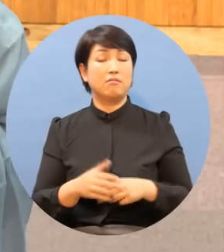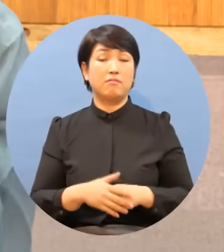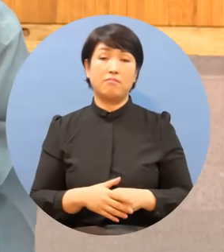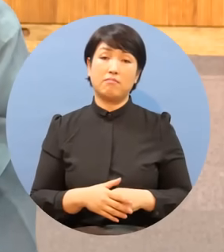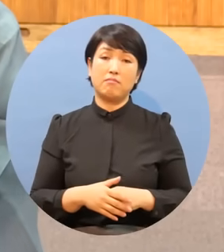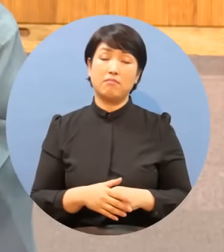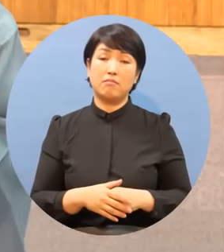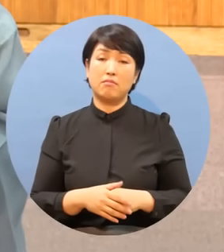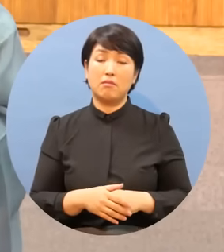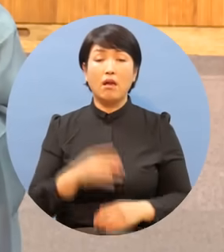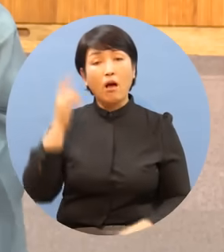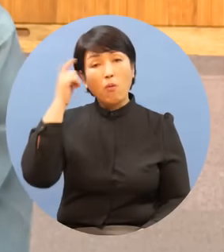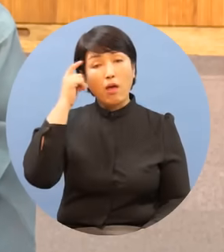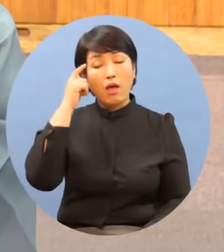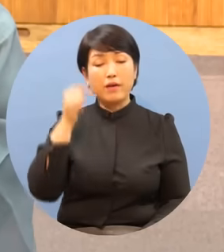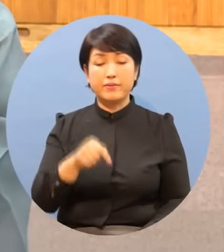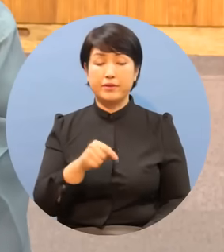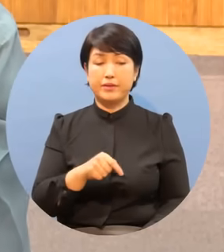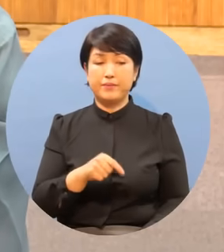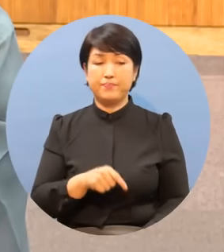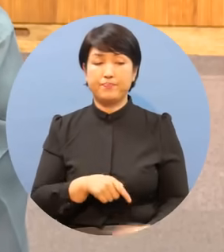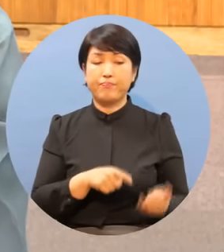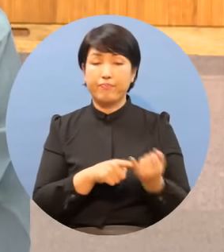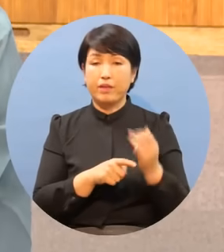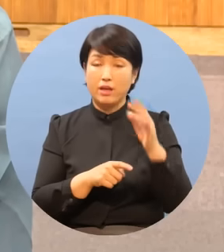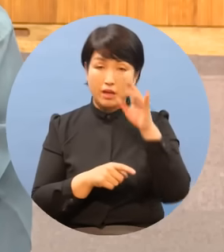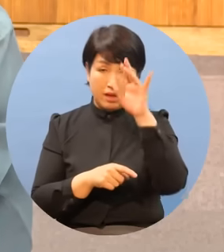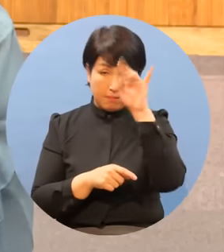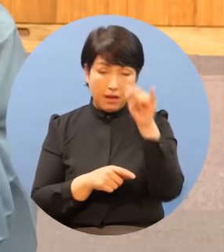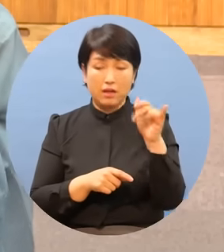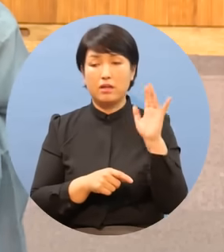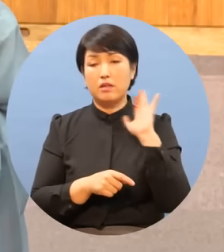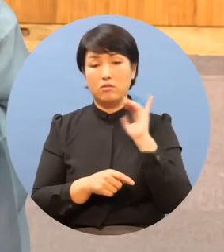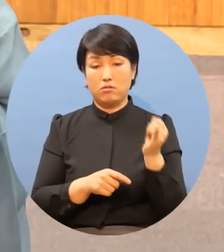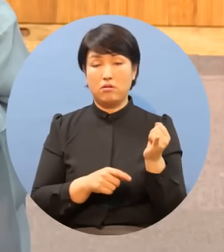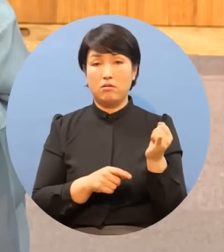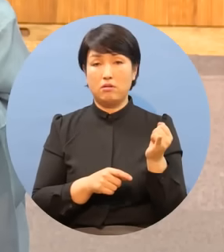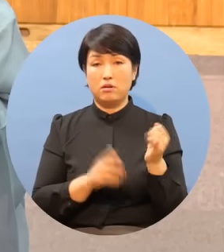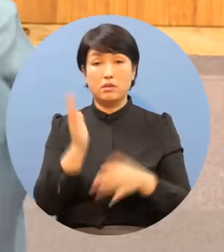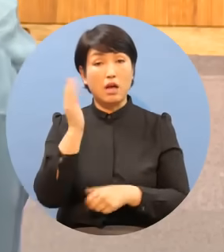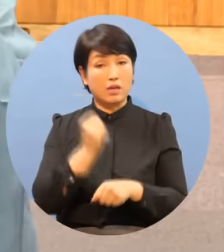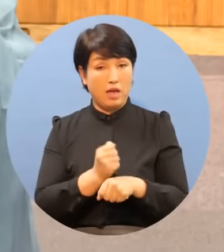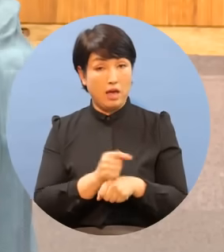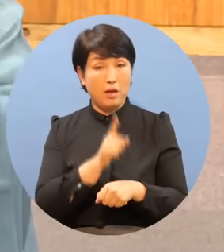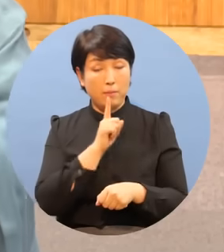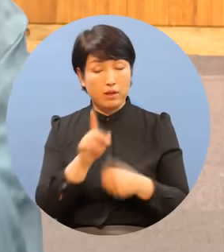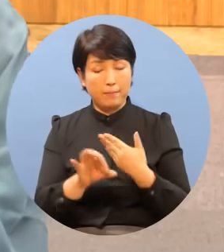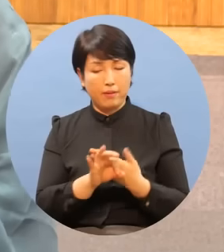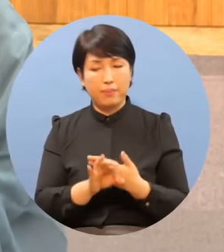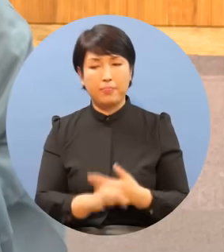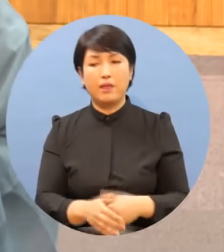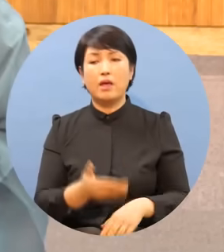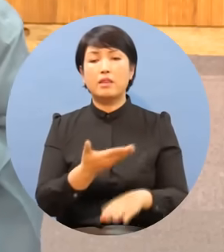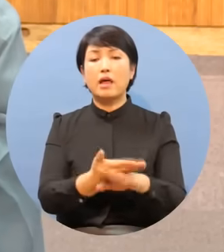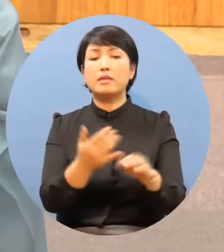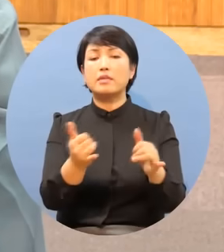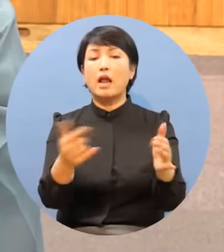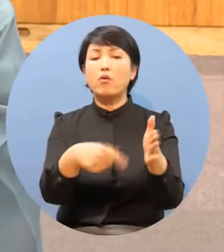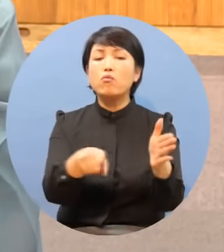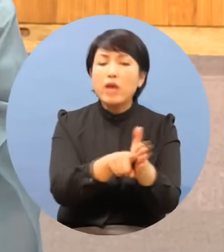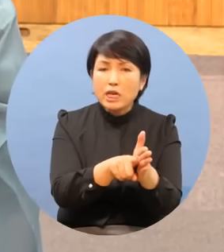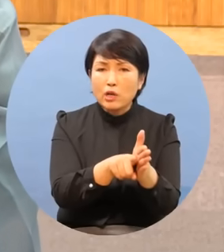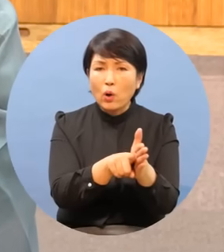왜 내가 이 예를 듣냐 하면, 우리는 자꾸 남을 위해서